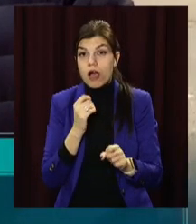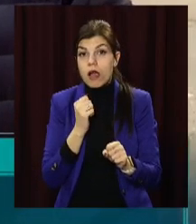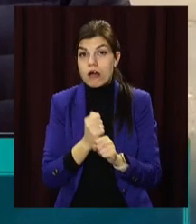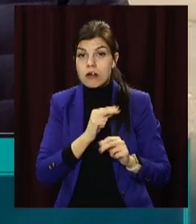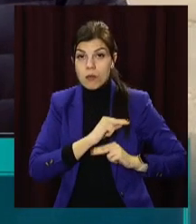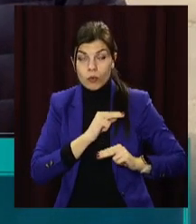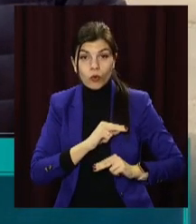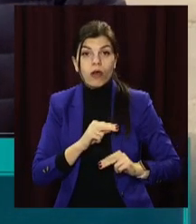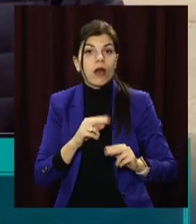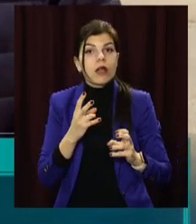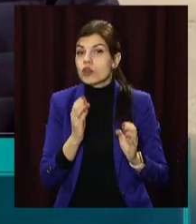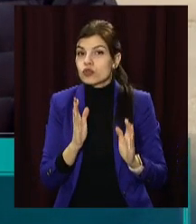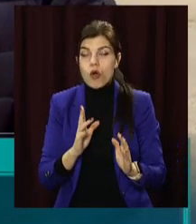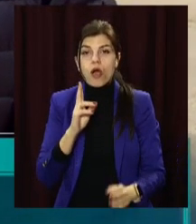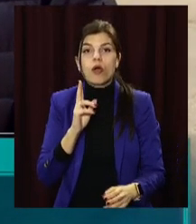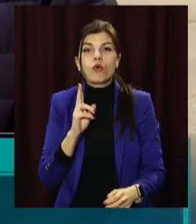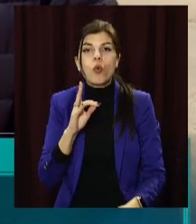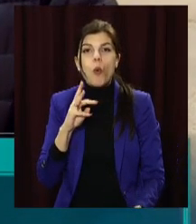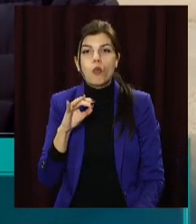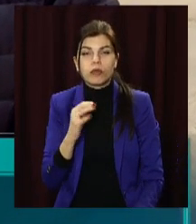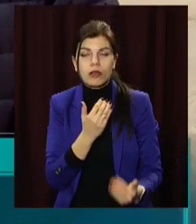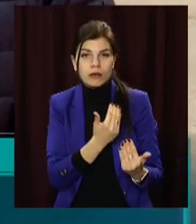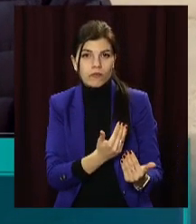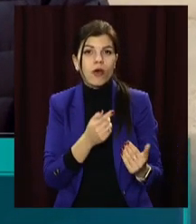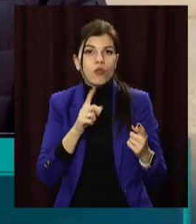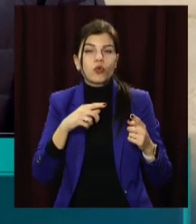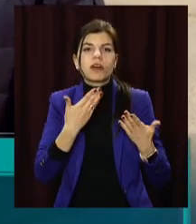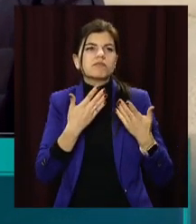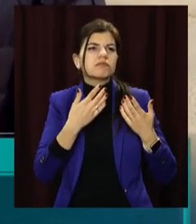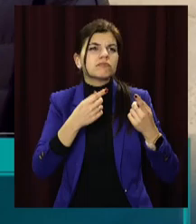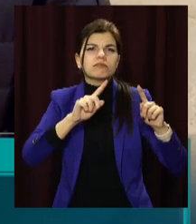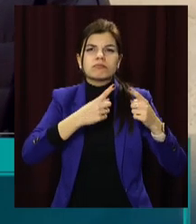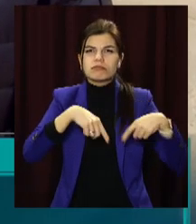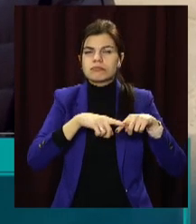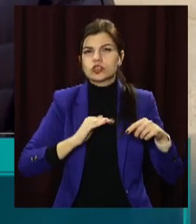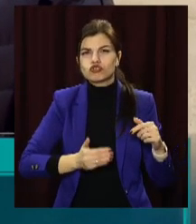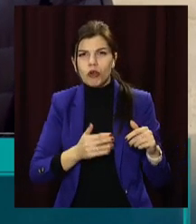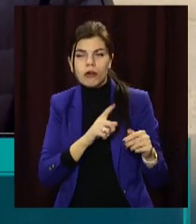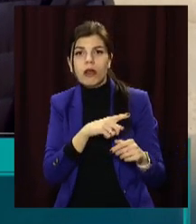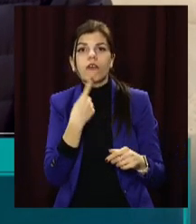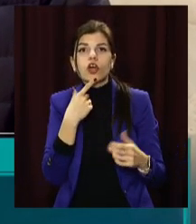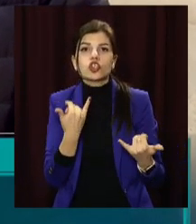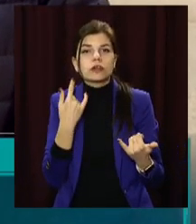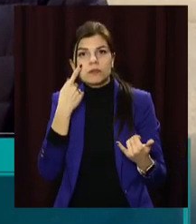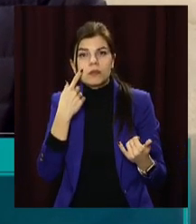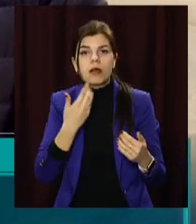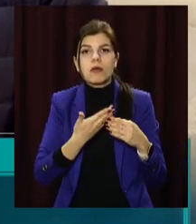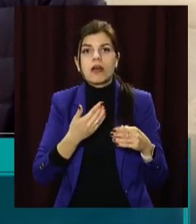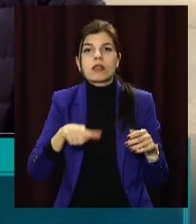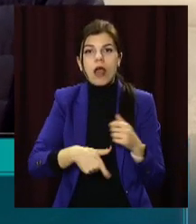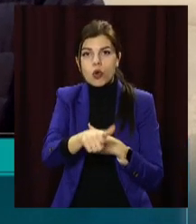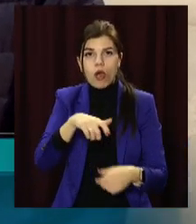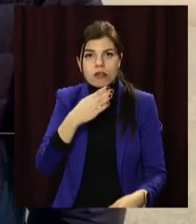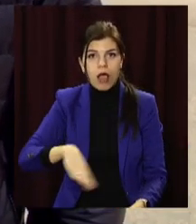только коммунальные службы, но и предприятия разных форм собственности. Кроме того, мы приступили к аварийному ямочному ремонту дорог.